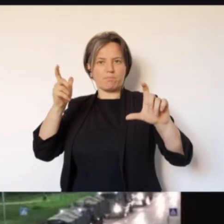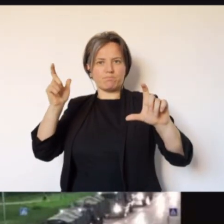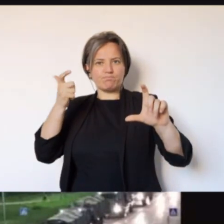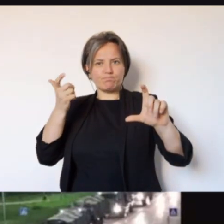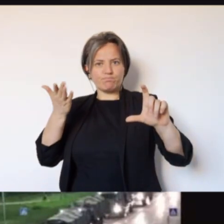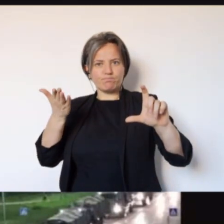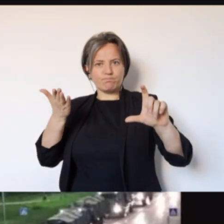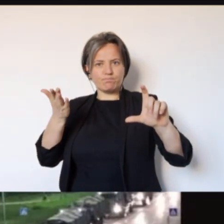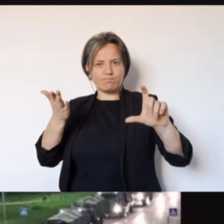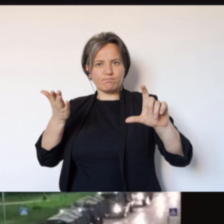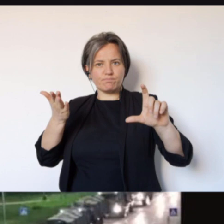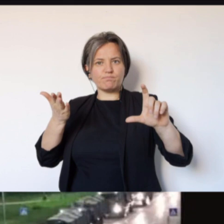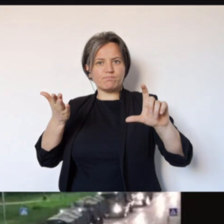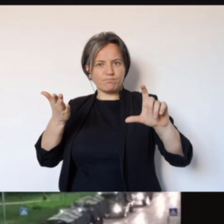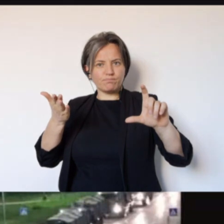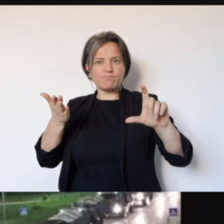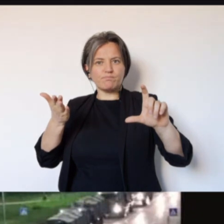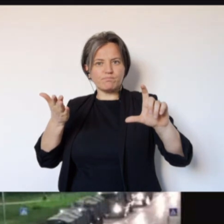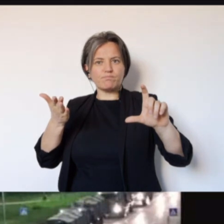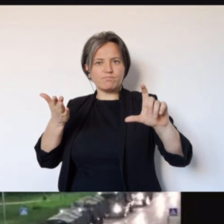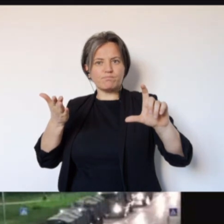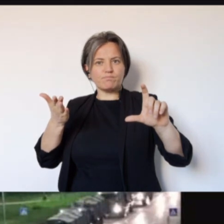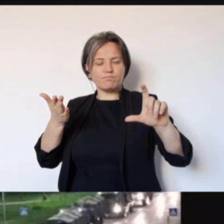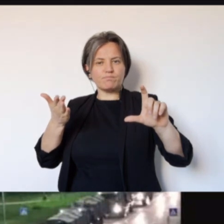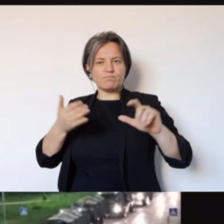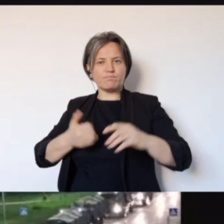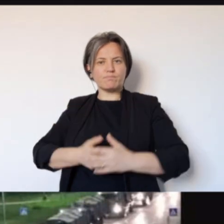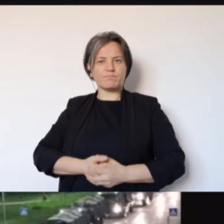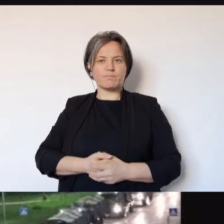Non ci sono immagini simili.